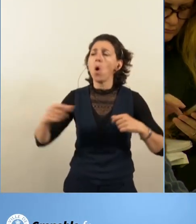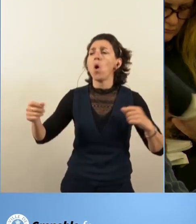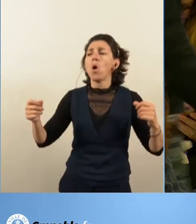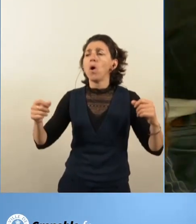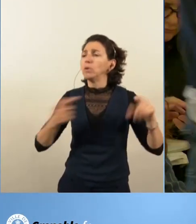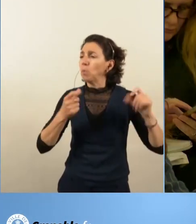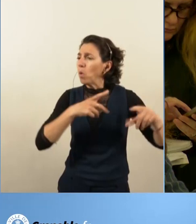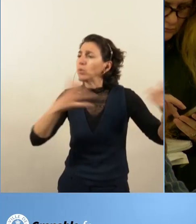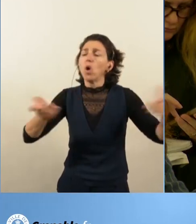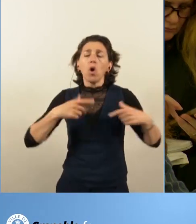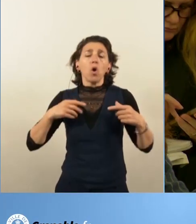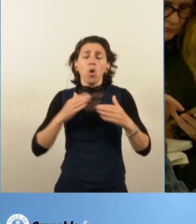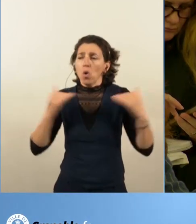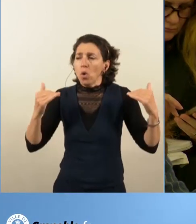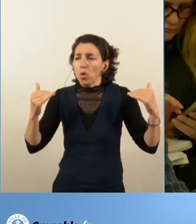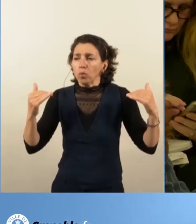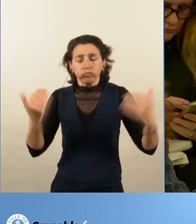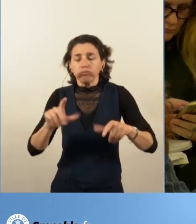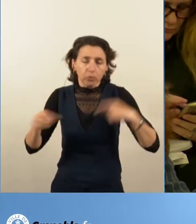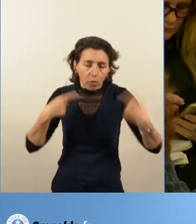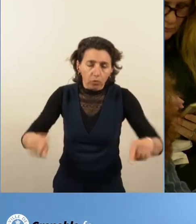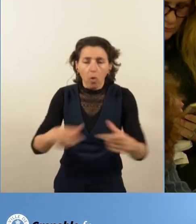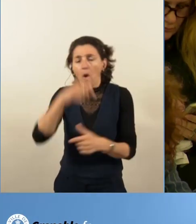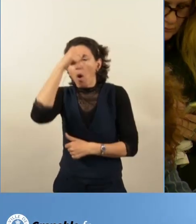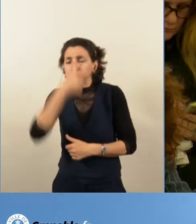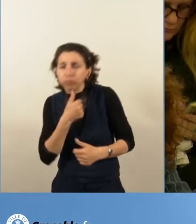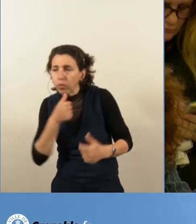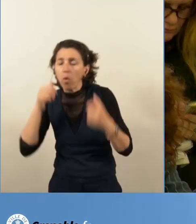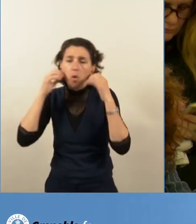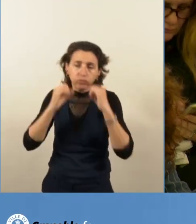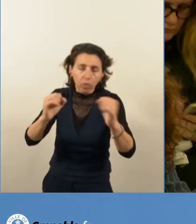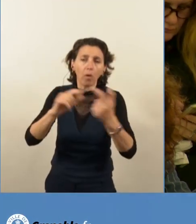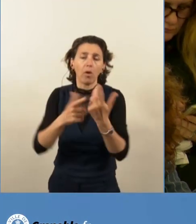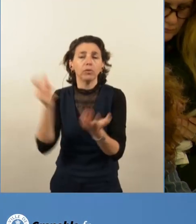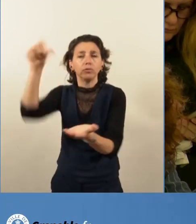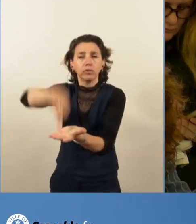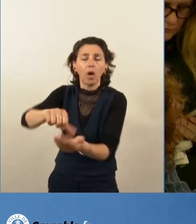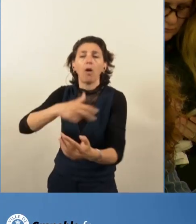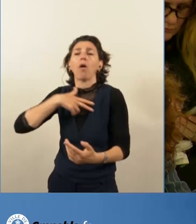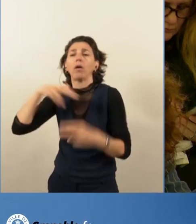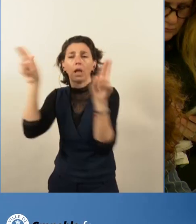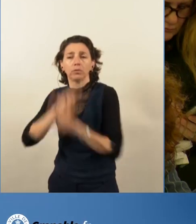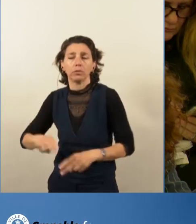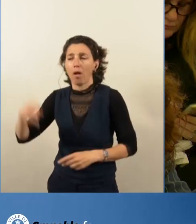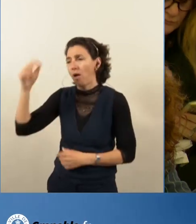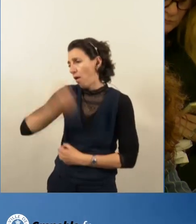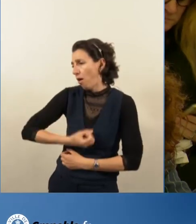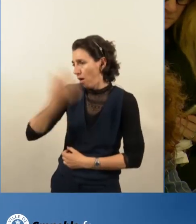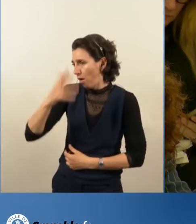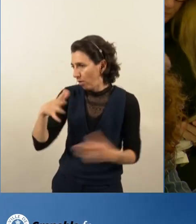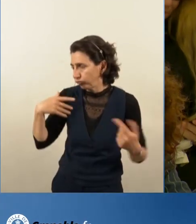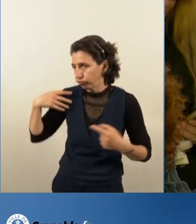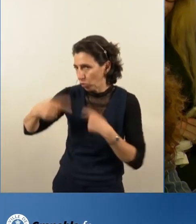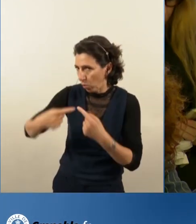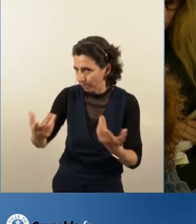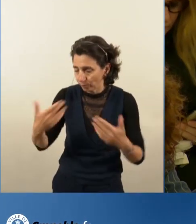dans cette délibération Musée de Grenoble Muséum de Grenoble et Centre national d'art contemporain le président de la métropole Monsieur le Maire vous